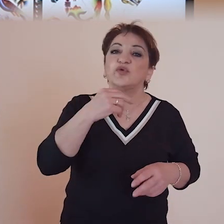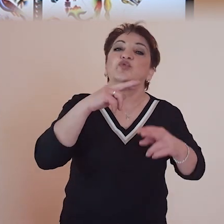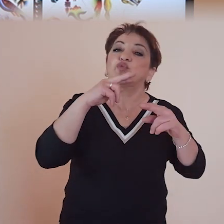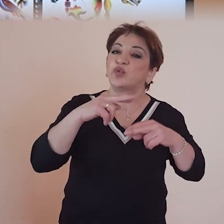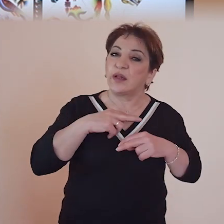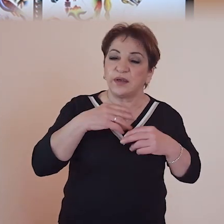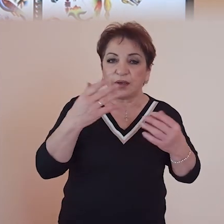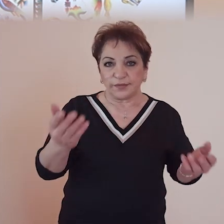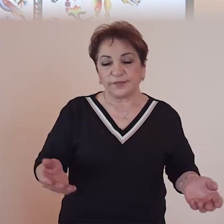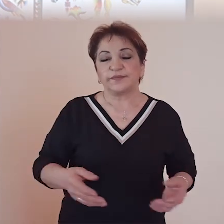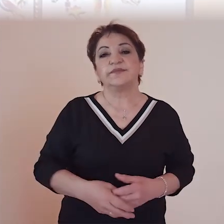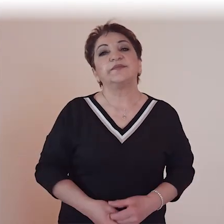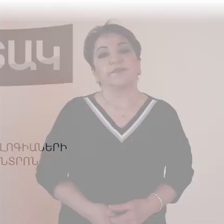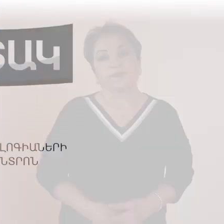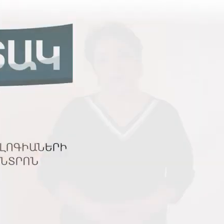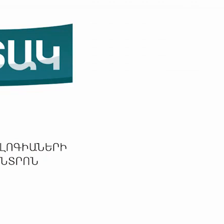հետևում էիք։